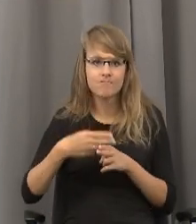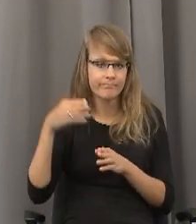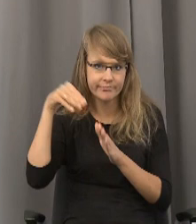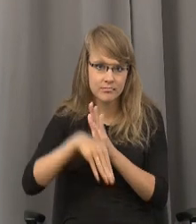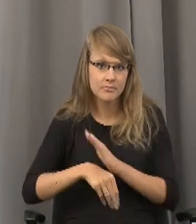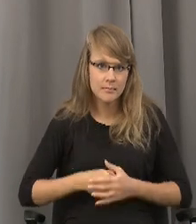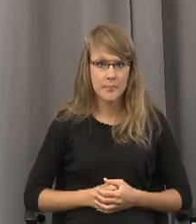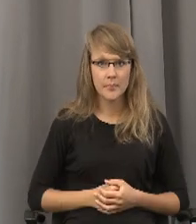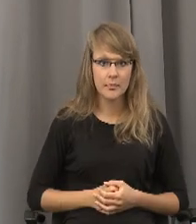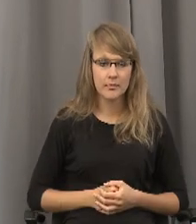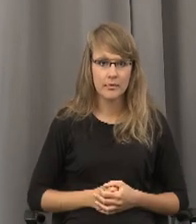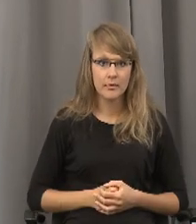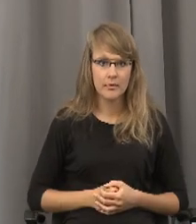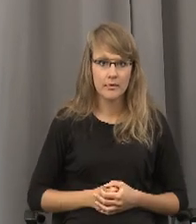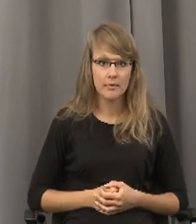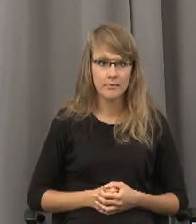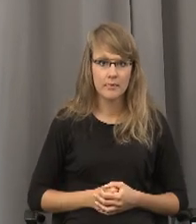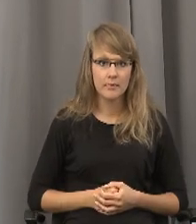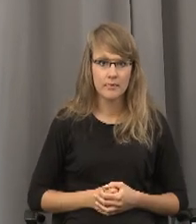tą tematyką zajmują.